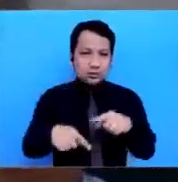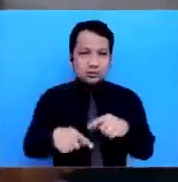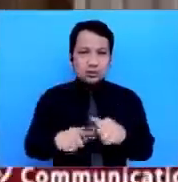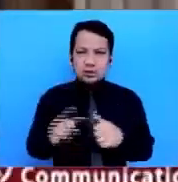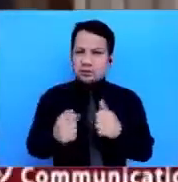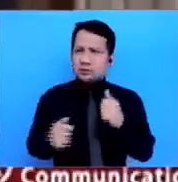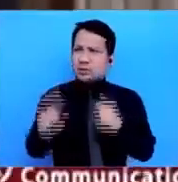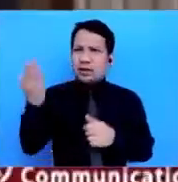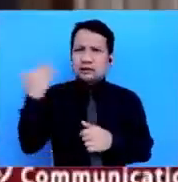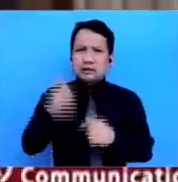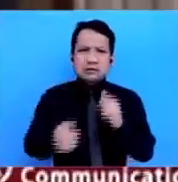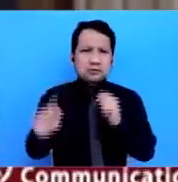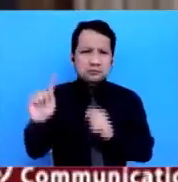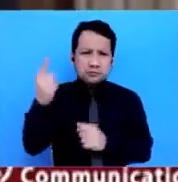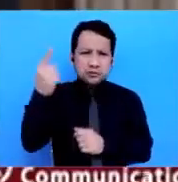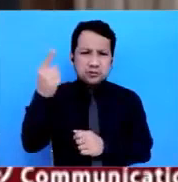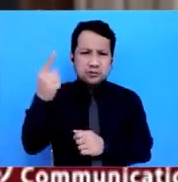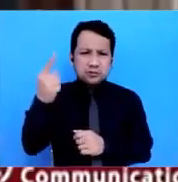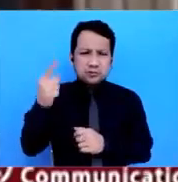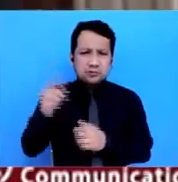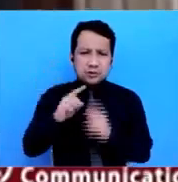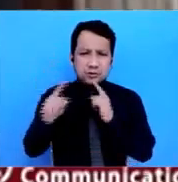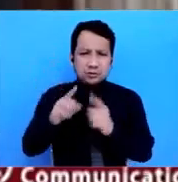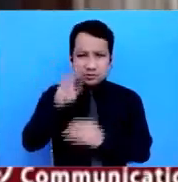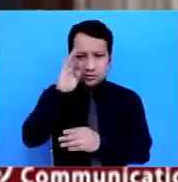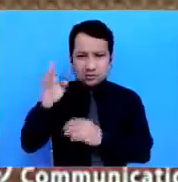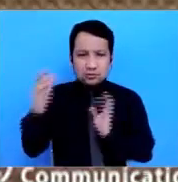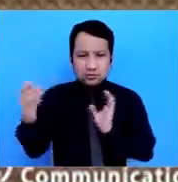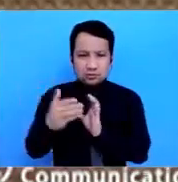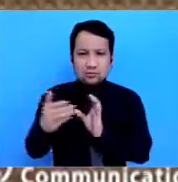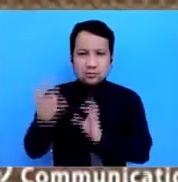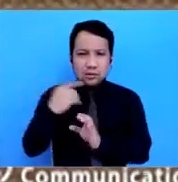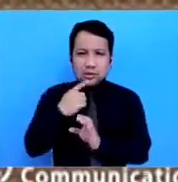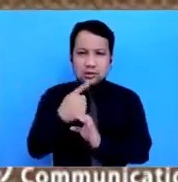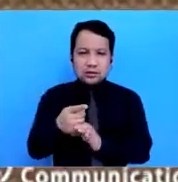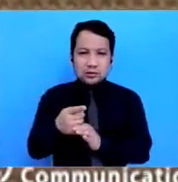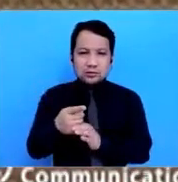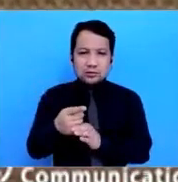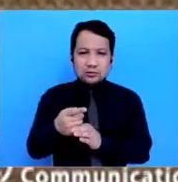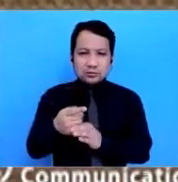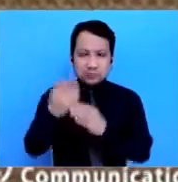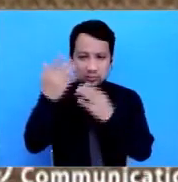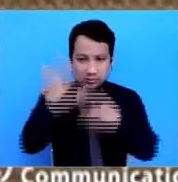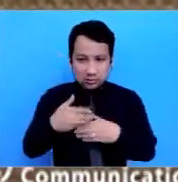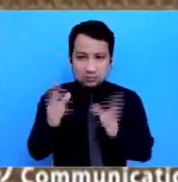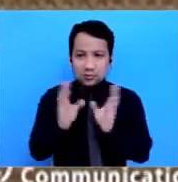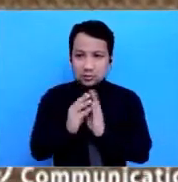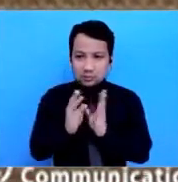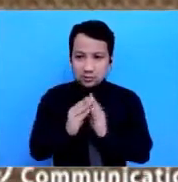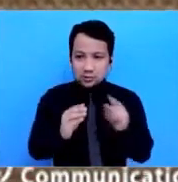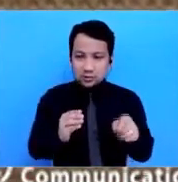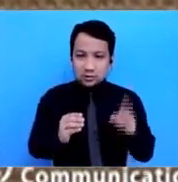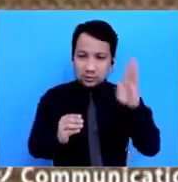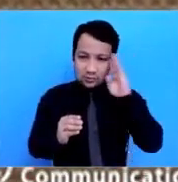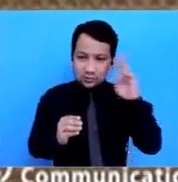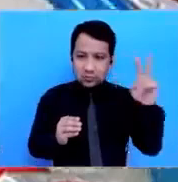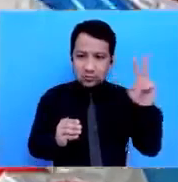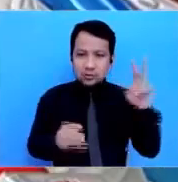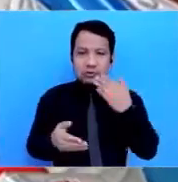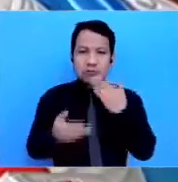survey. Umaasa raw siyang makausap ang Pangulo na kamakailan lang daw ay nakamiting ni Bongbong Marcos. Good for